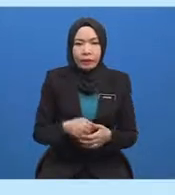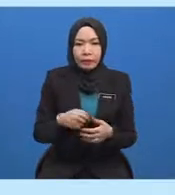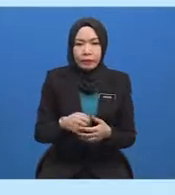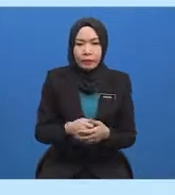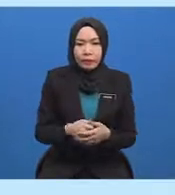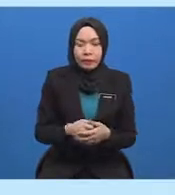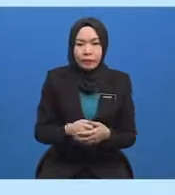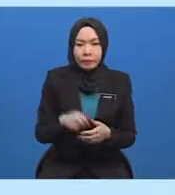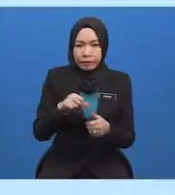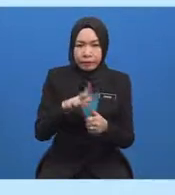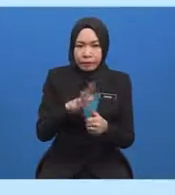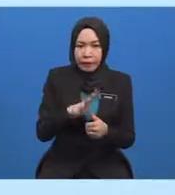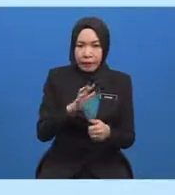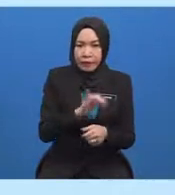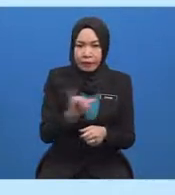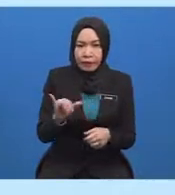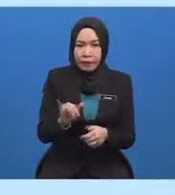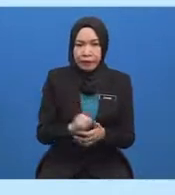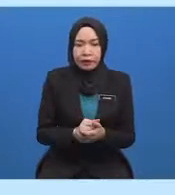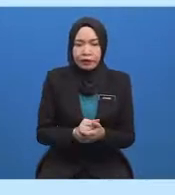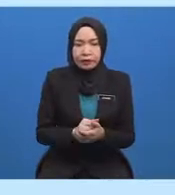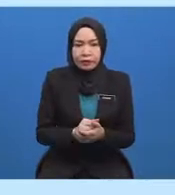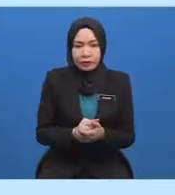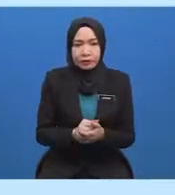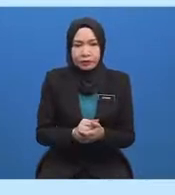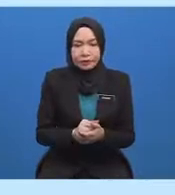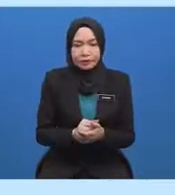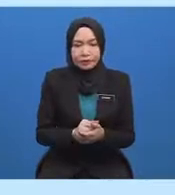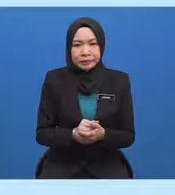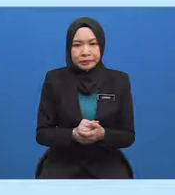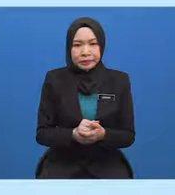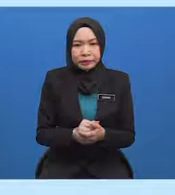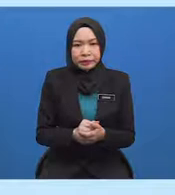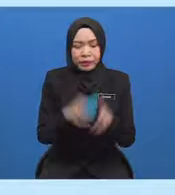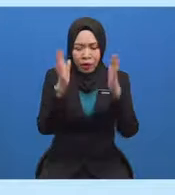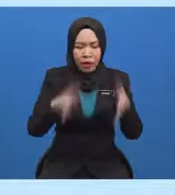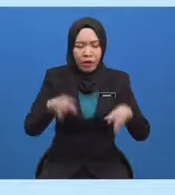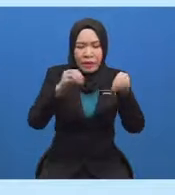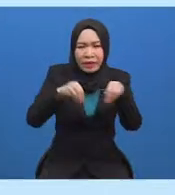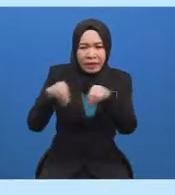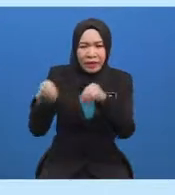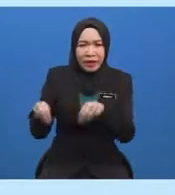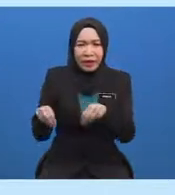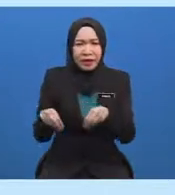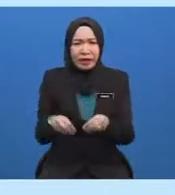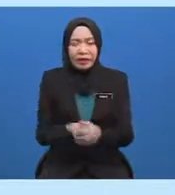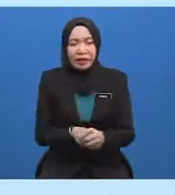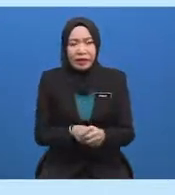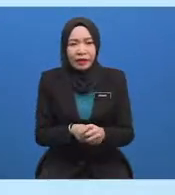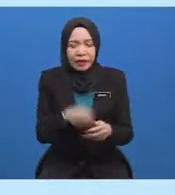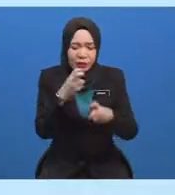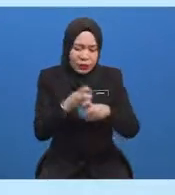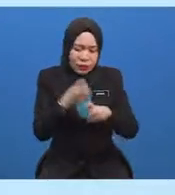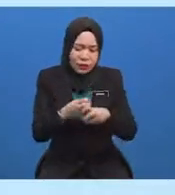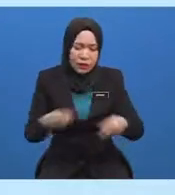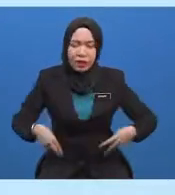aliran Lumpur dan tanah runtuh para petani terpaksa menanggung kerugian akibat